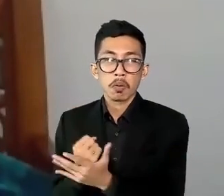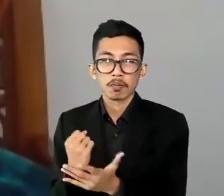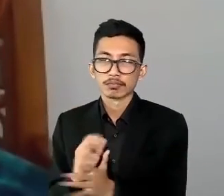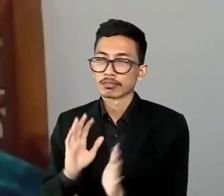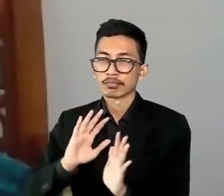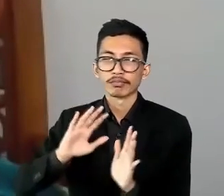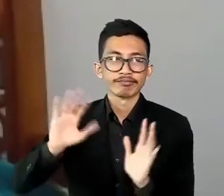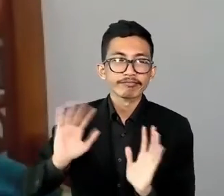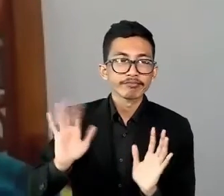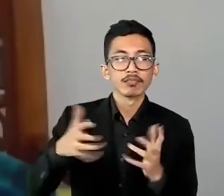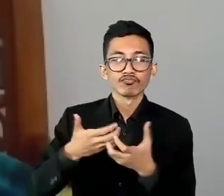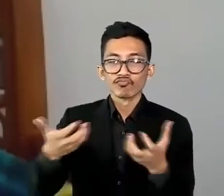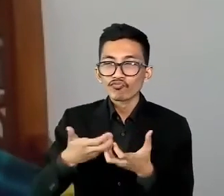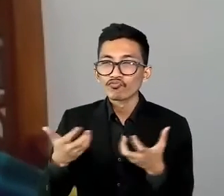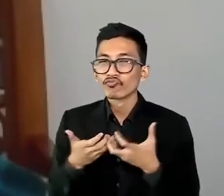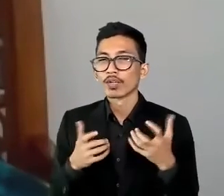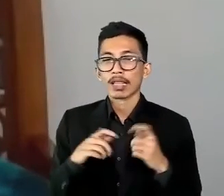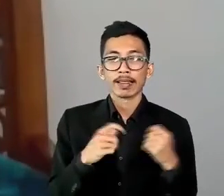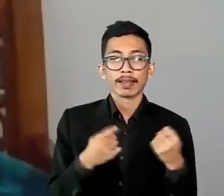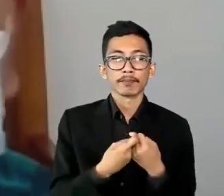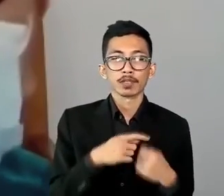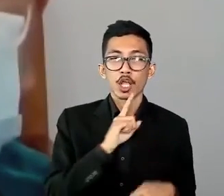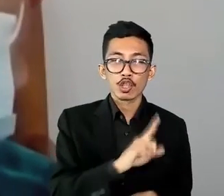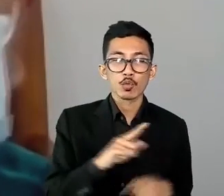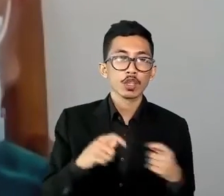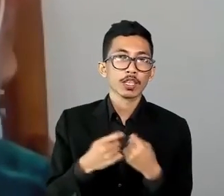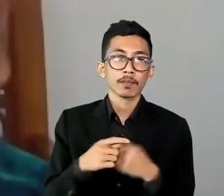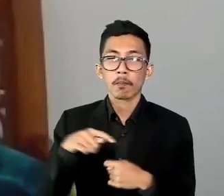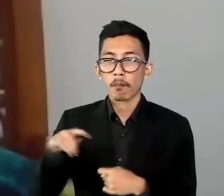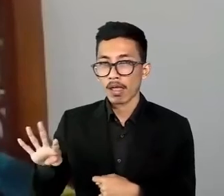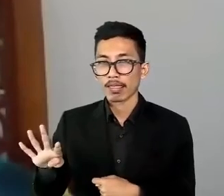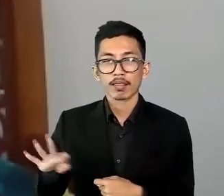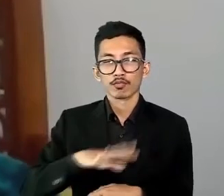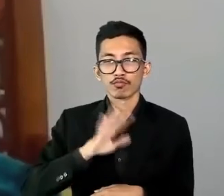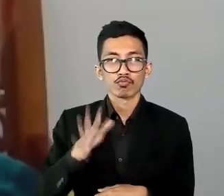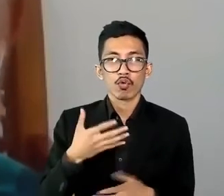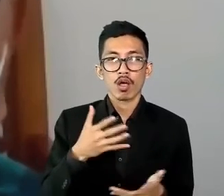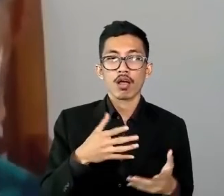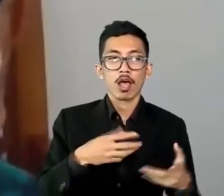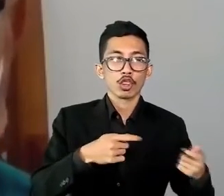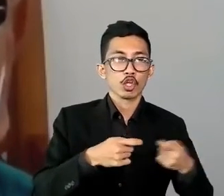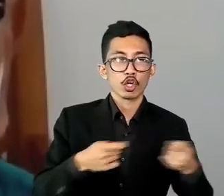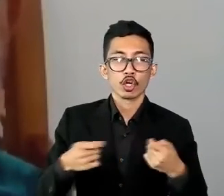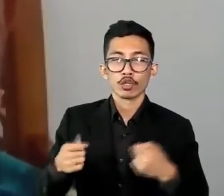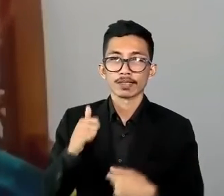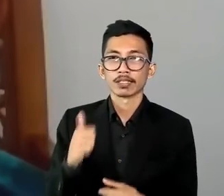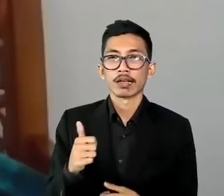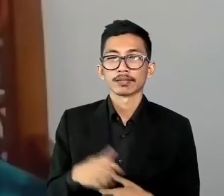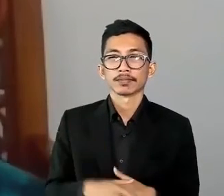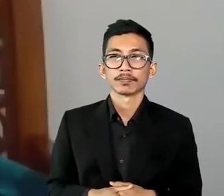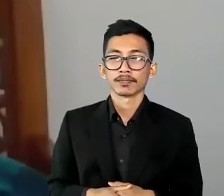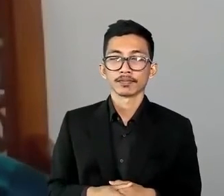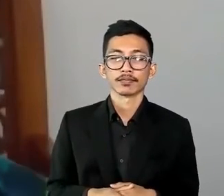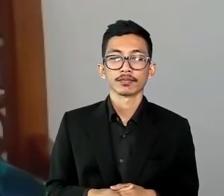tim. 4 di kadukuan, kemudian tim 1 di pusatnya di kaluran. Jadi kami tidak hanya sekedar